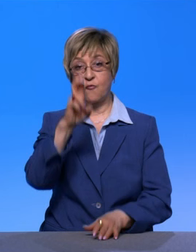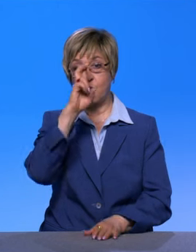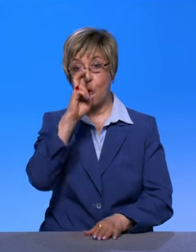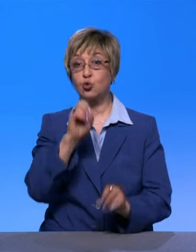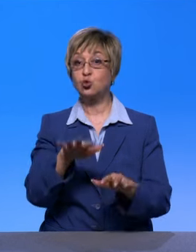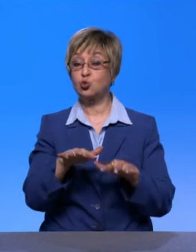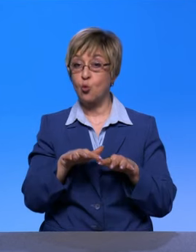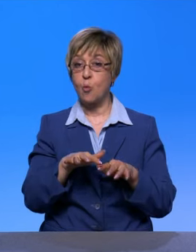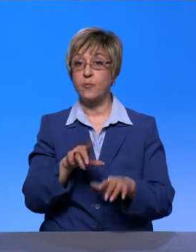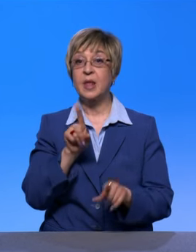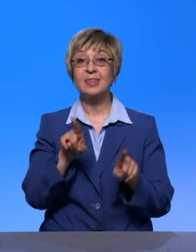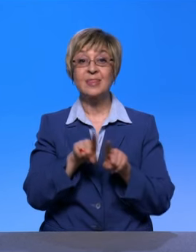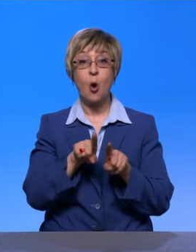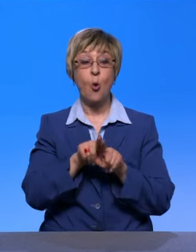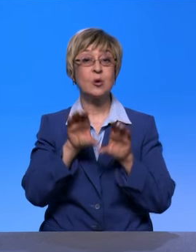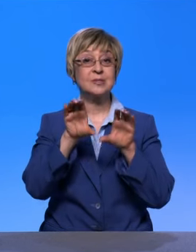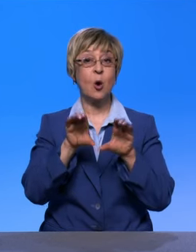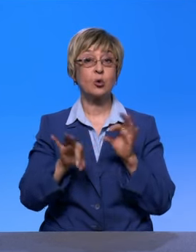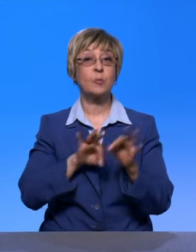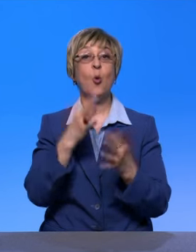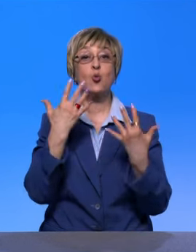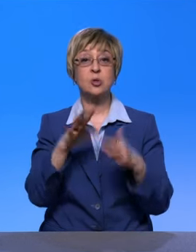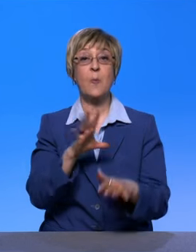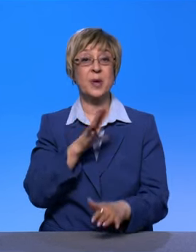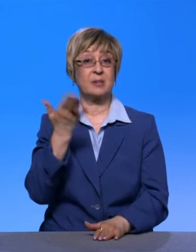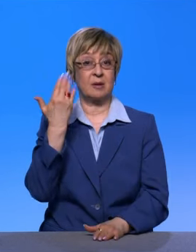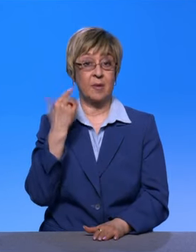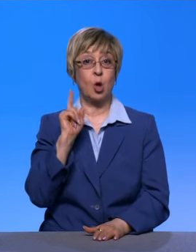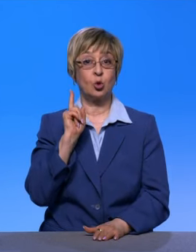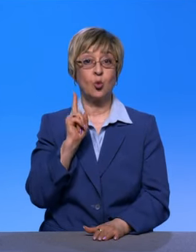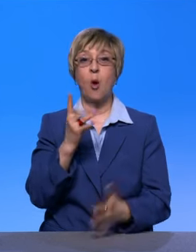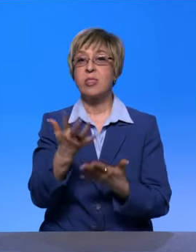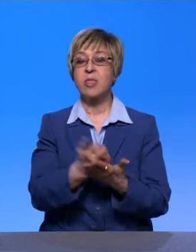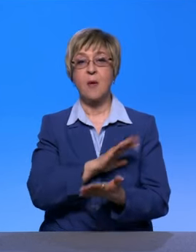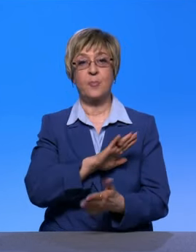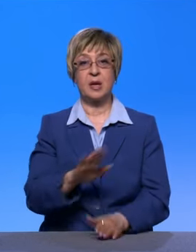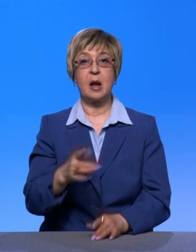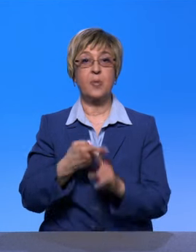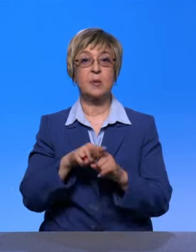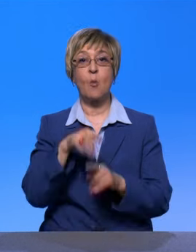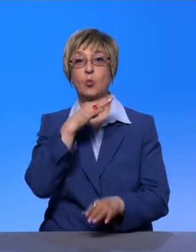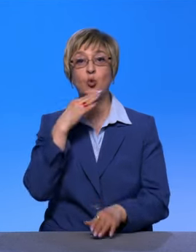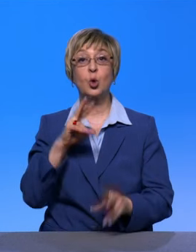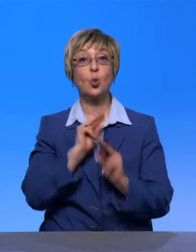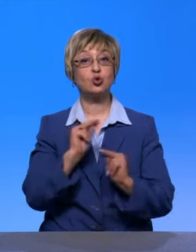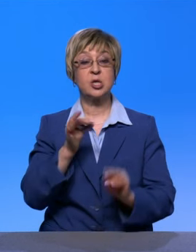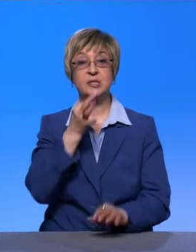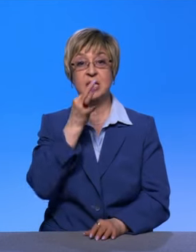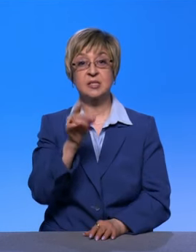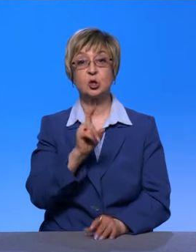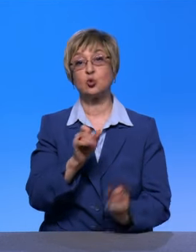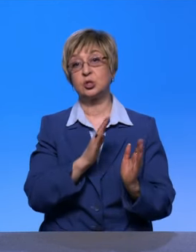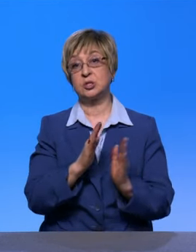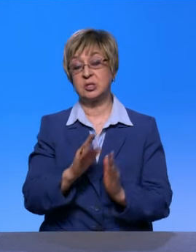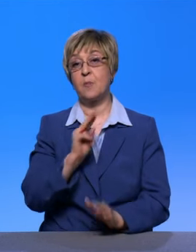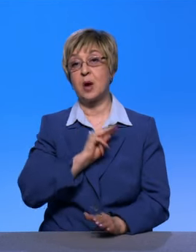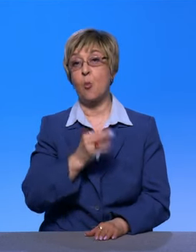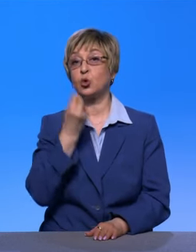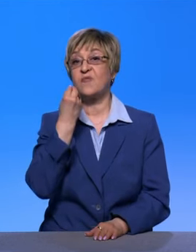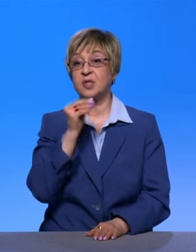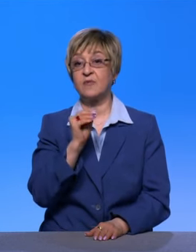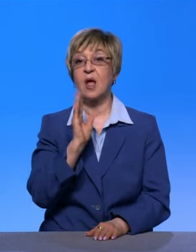Поправлю, что такой законопроект уже вносили, но тогда его не приняли, потому что большинство учителей сказали, что система работает эффективно.